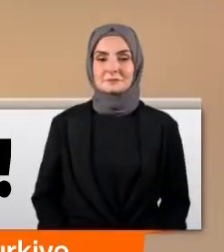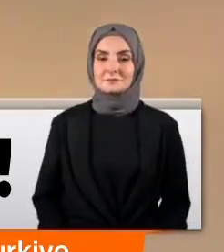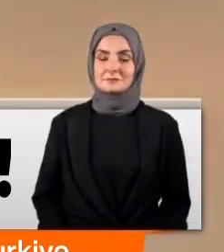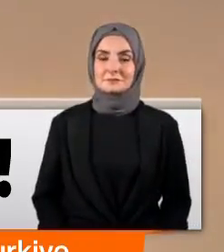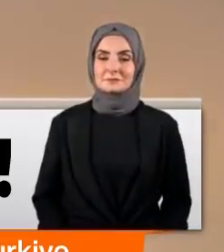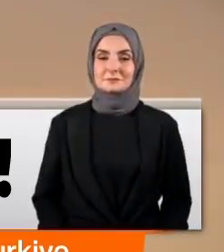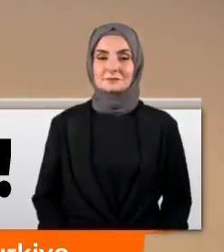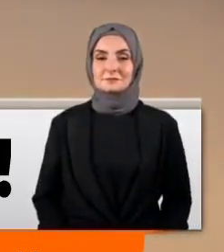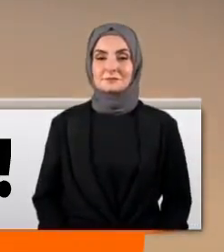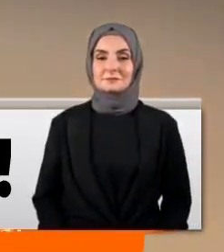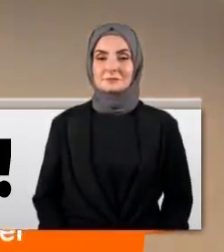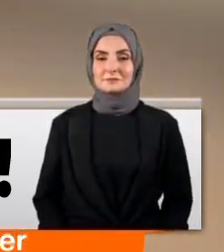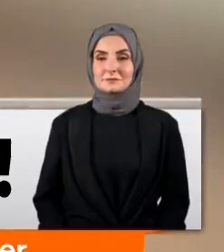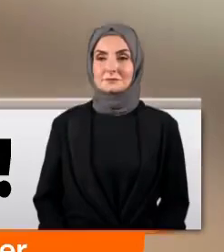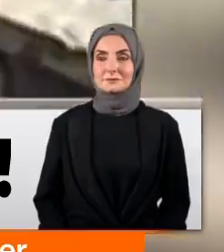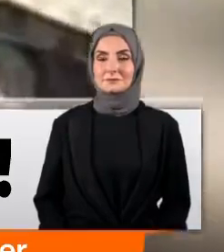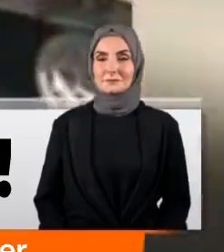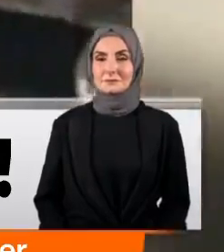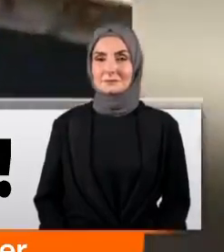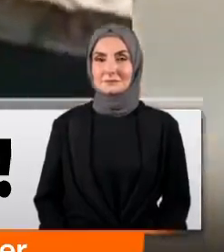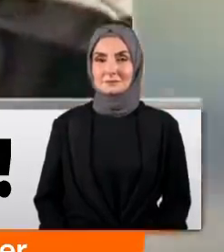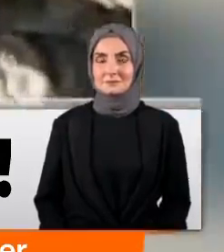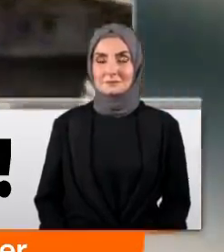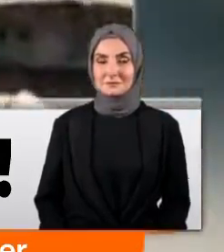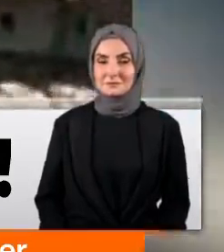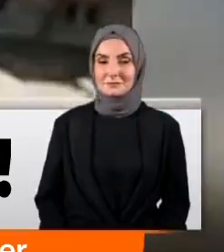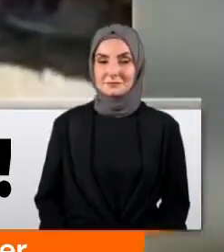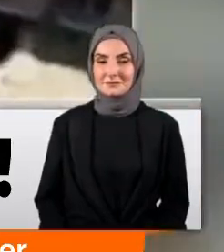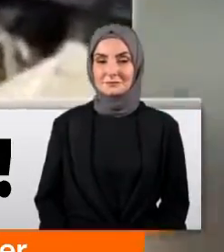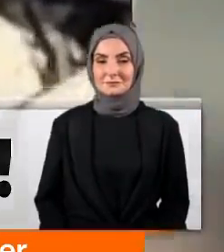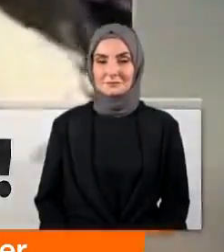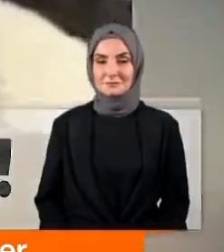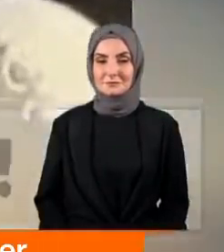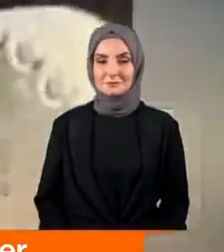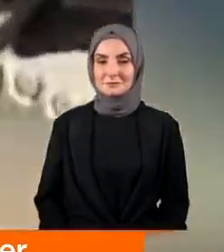Go, go, go, go, go.